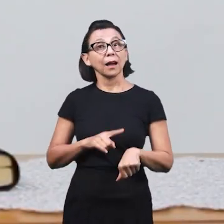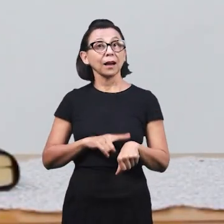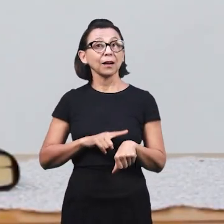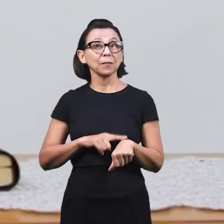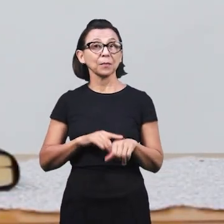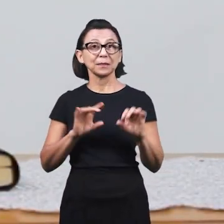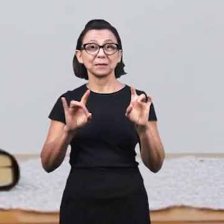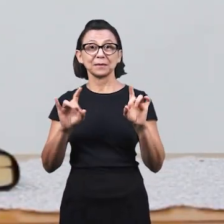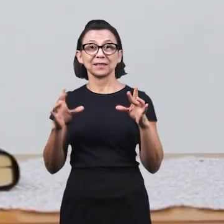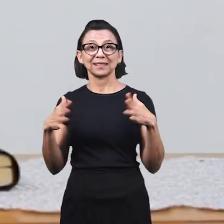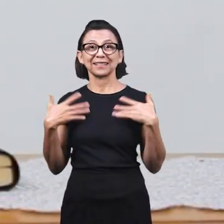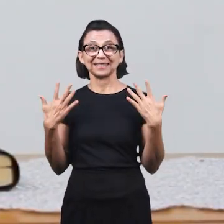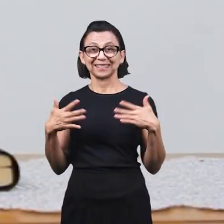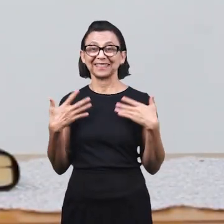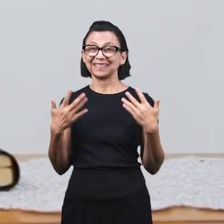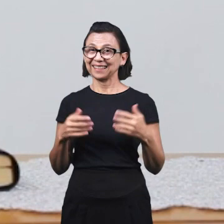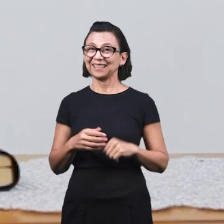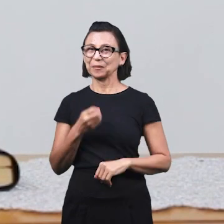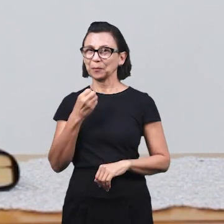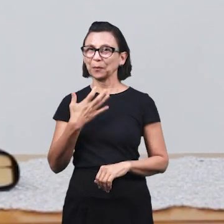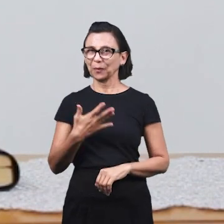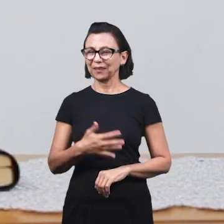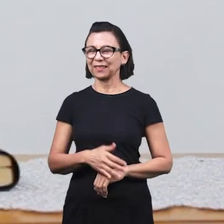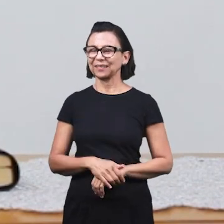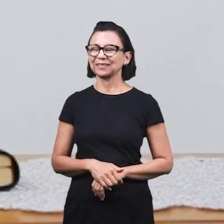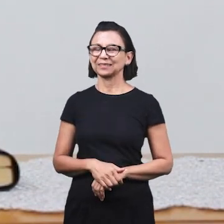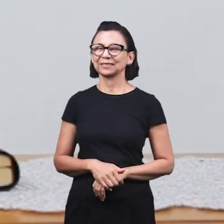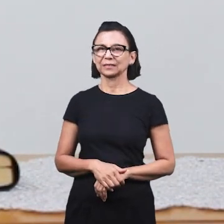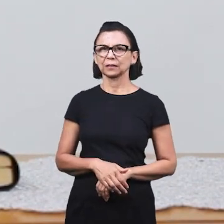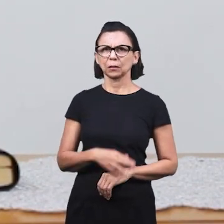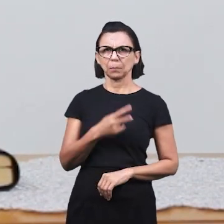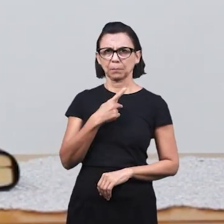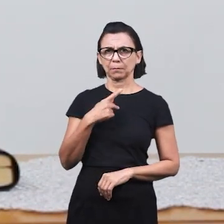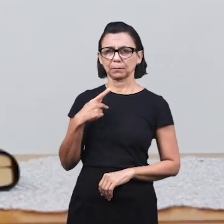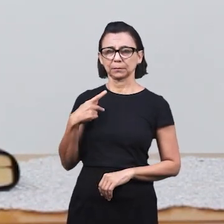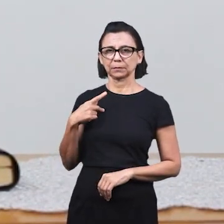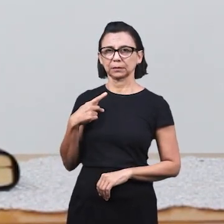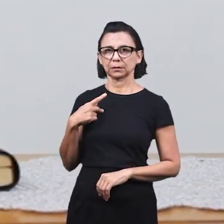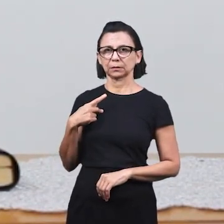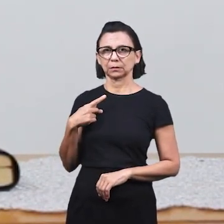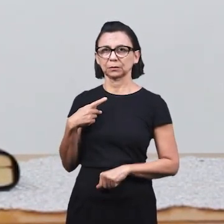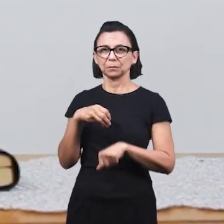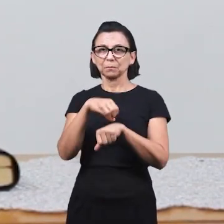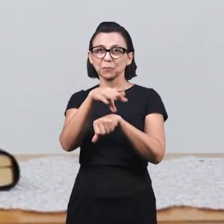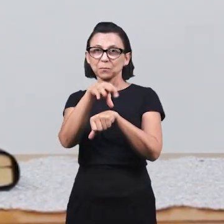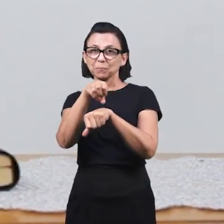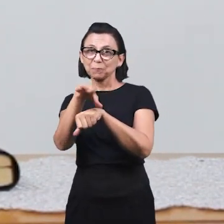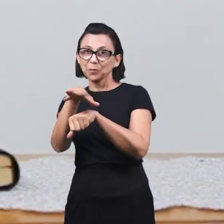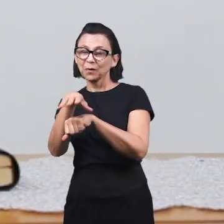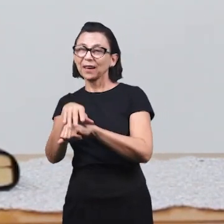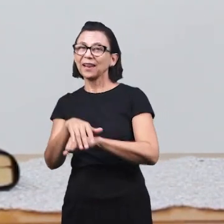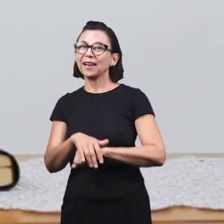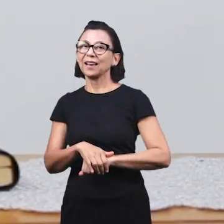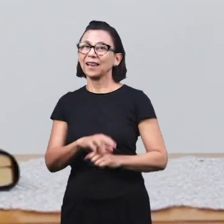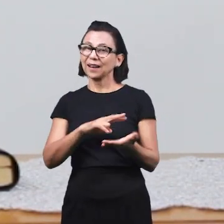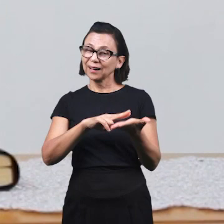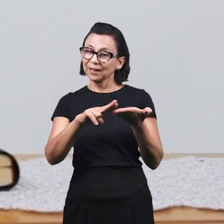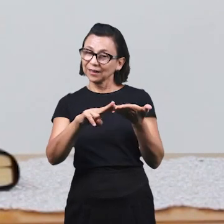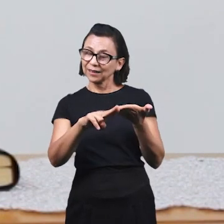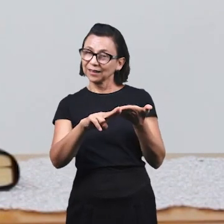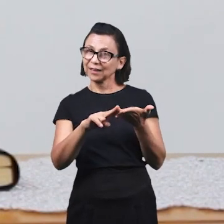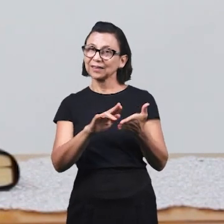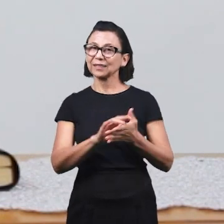Братья и сестры, мы подошли к моменту, когда зачитывается пасторское